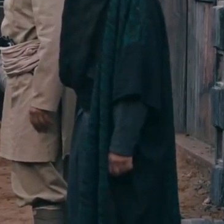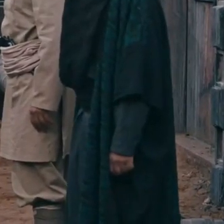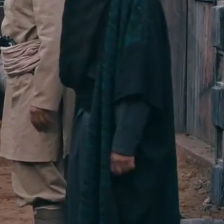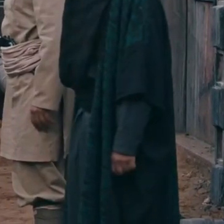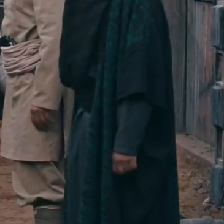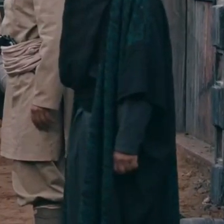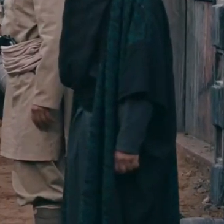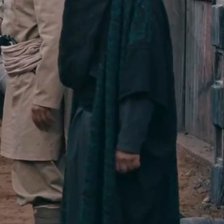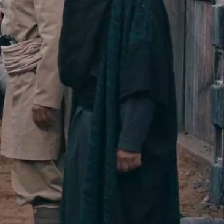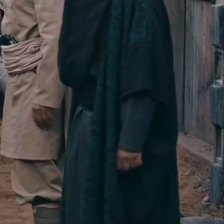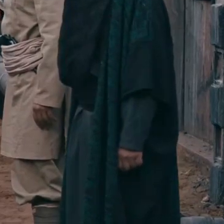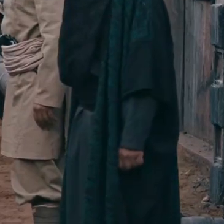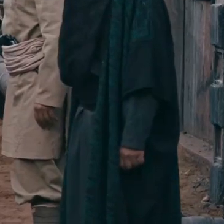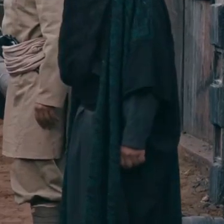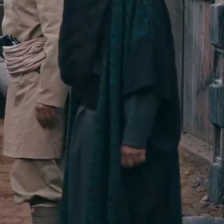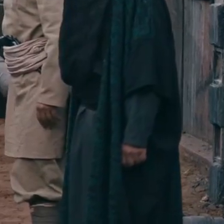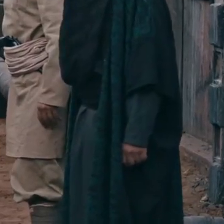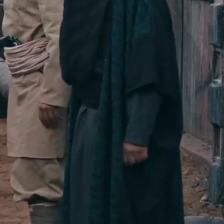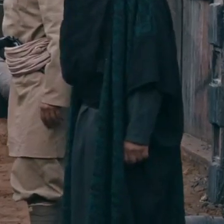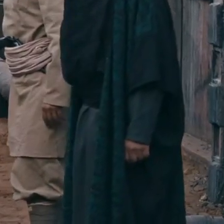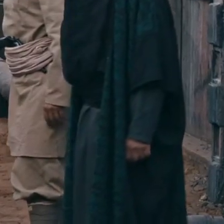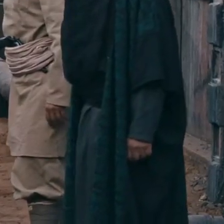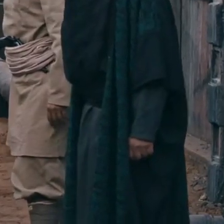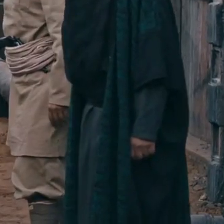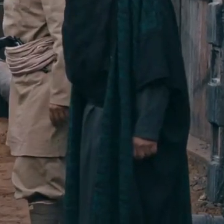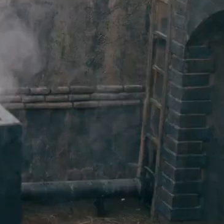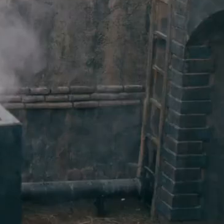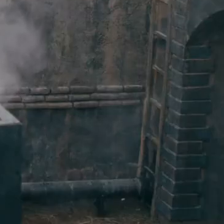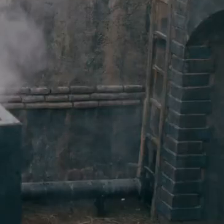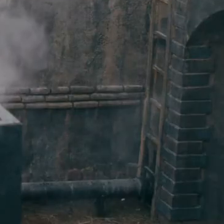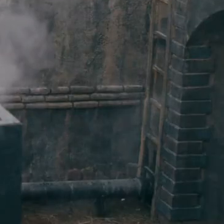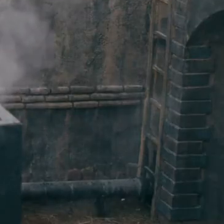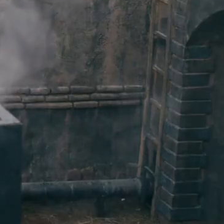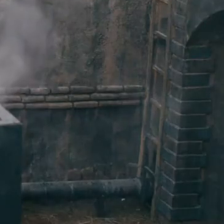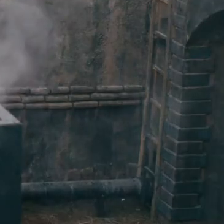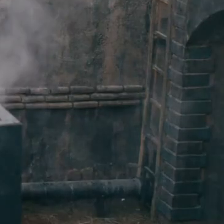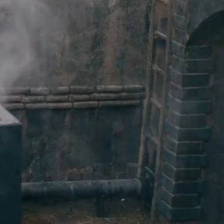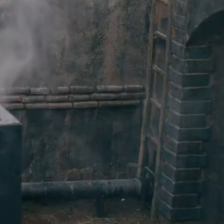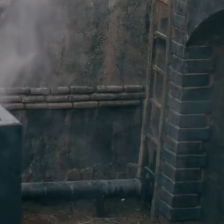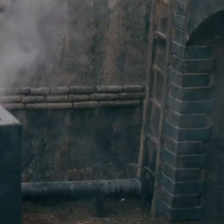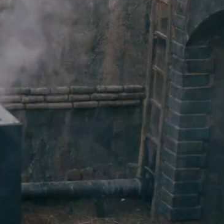Mehmetler arkalarına bakmadan ağır hareketlerle uzaklaşmaya devam ediyorlar.